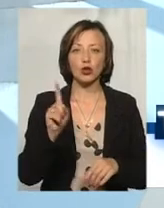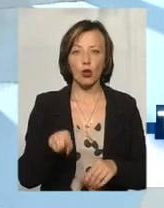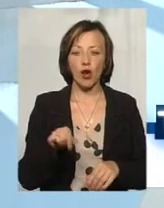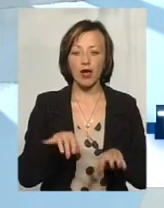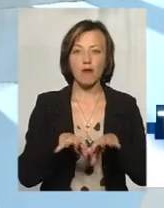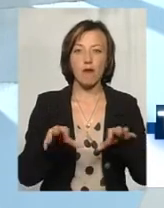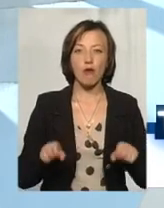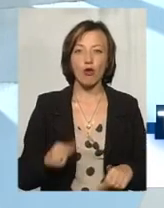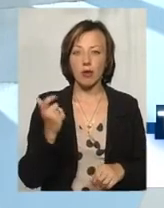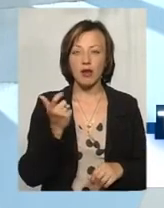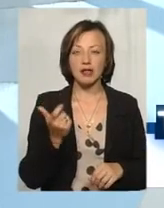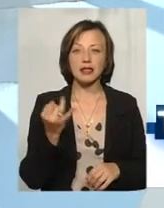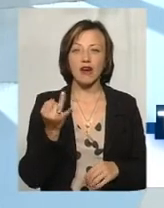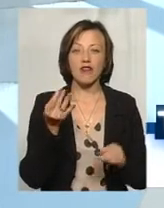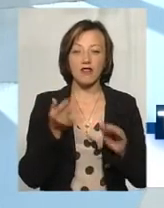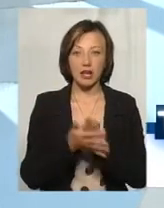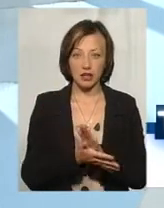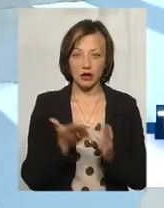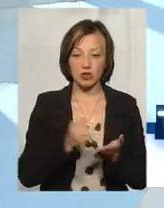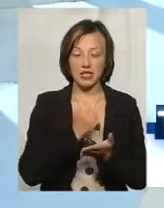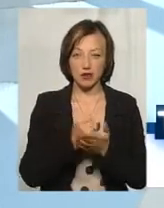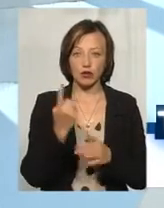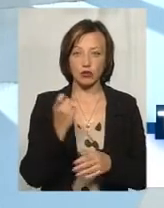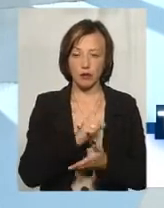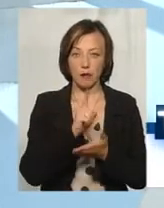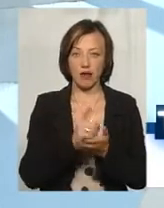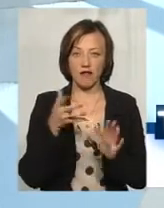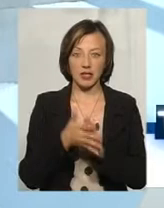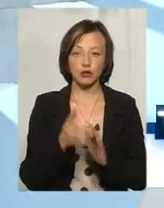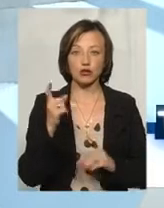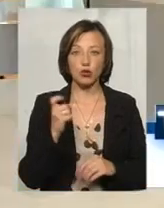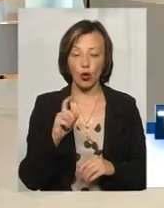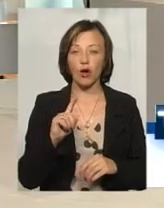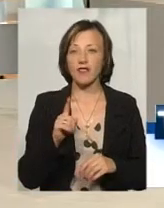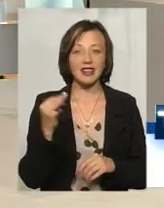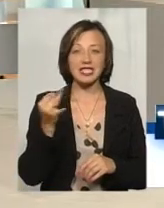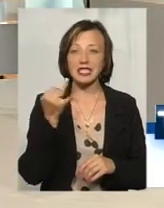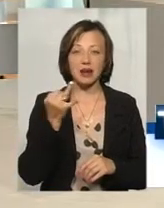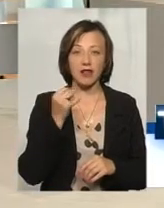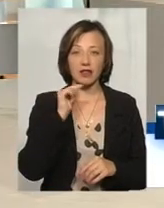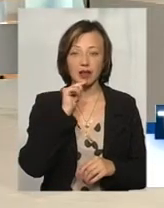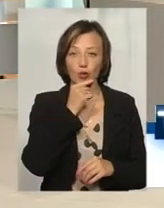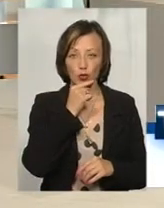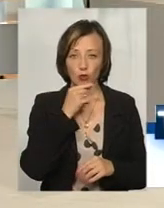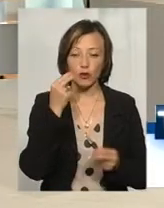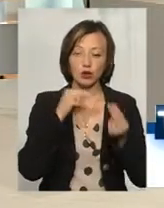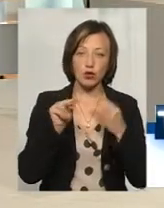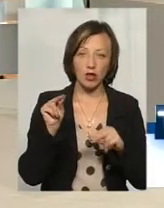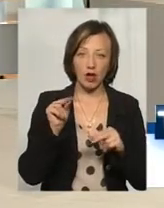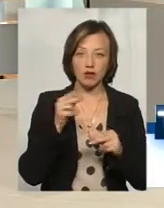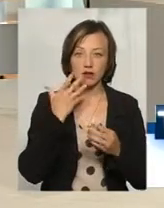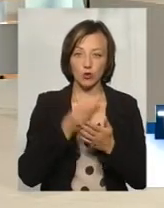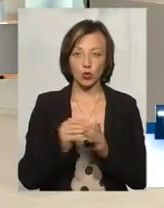монополіст зацікавлений витратити. Якщо затвердили 100, він має витратити 100. Він не зацікавлений удосконалювати